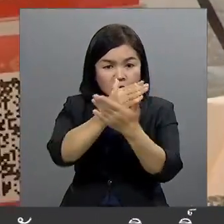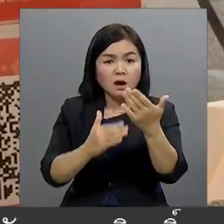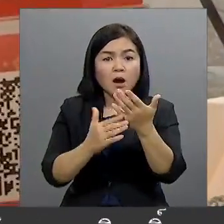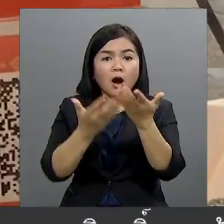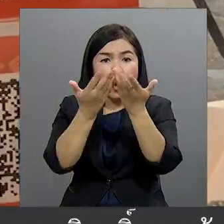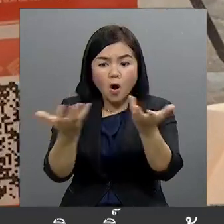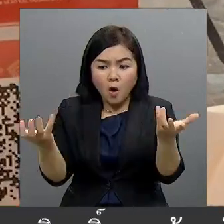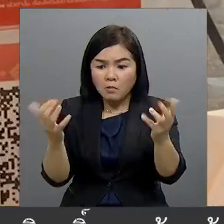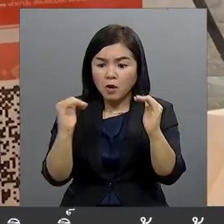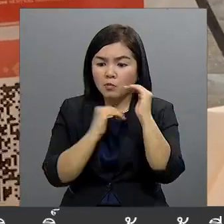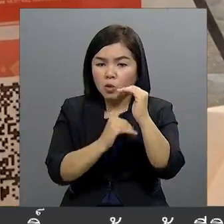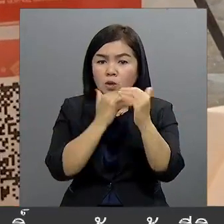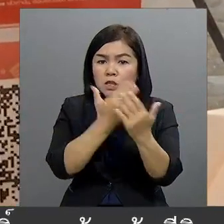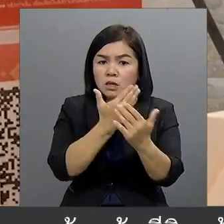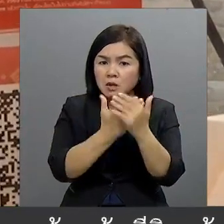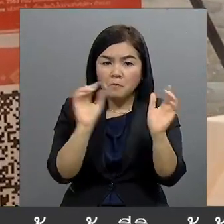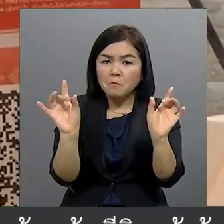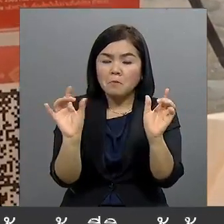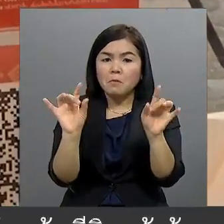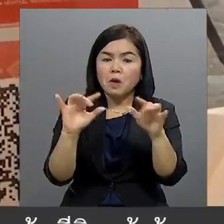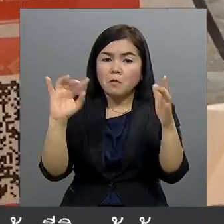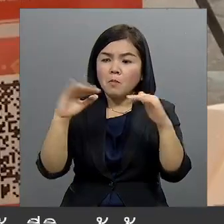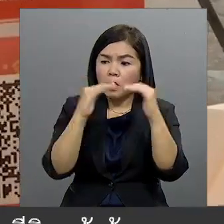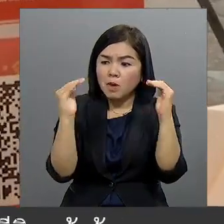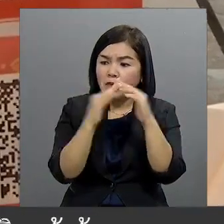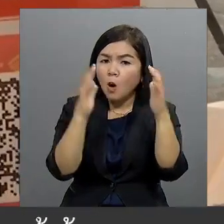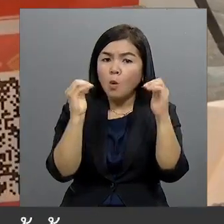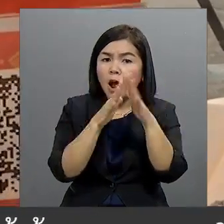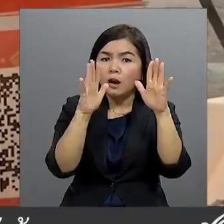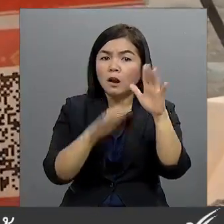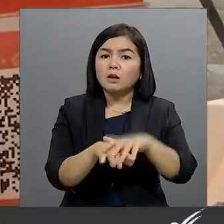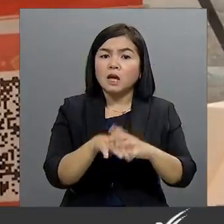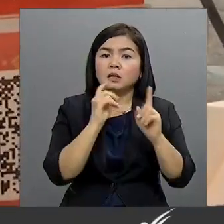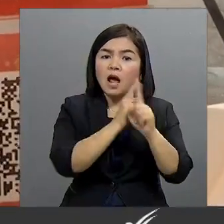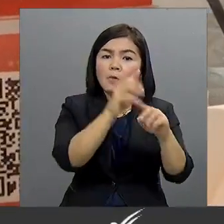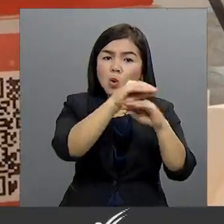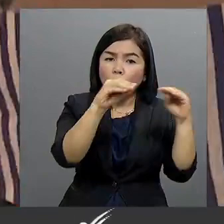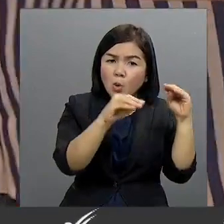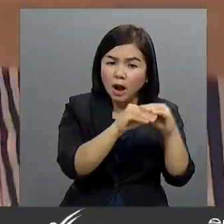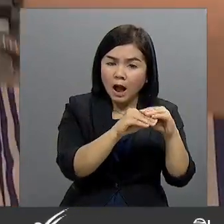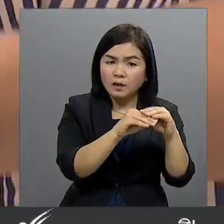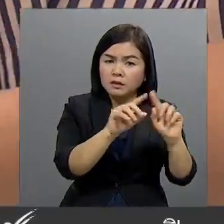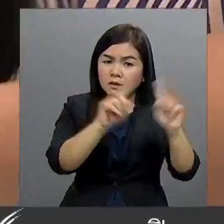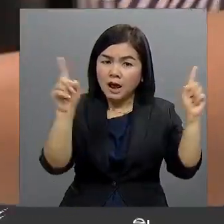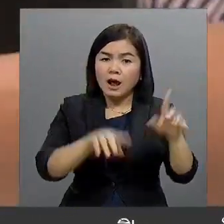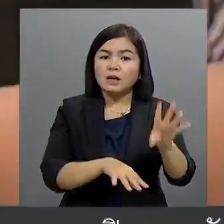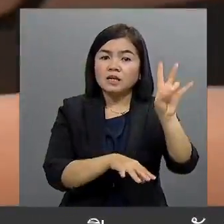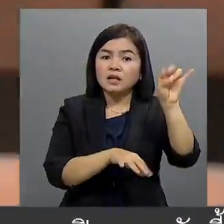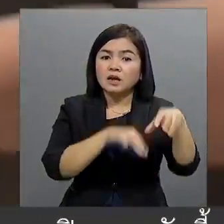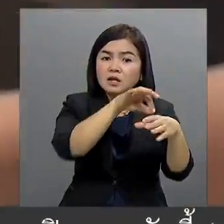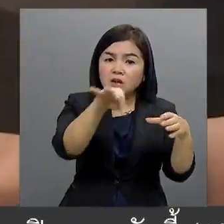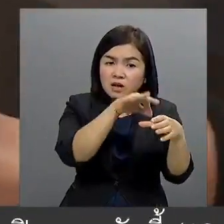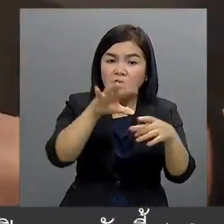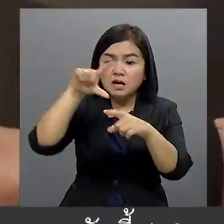างการเลือกทจะใช้หรอไม่ใช้สทธรงการคนละครึ่งแบบางเช่นกาแฟ 70 บา ถเกดวใช้คนละครึ่